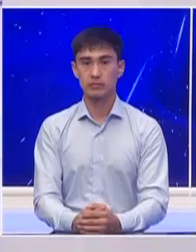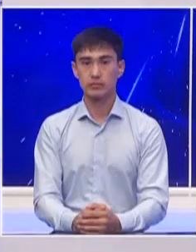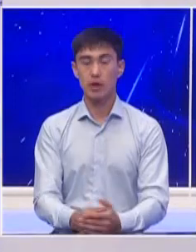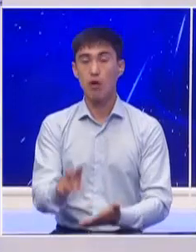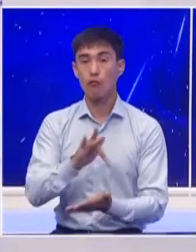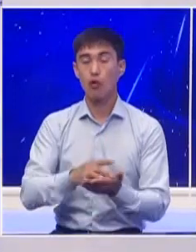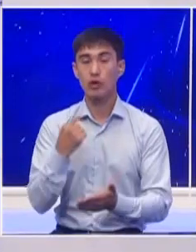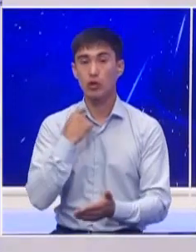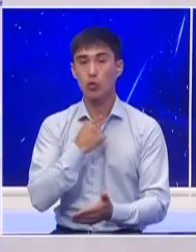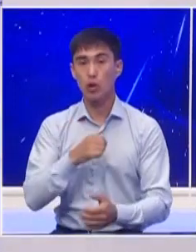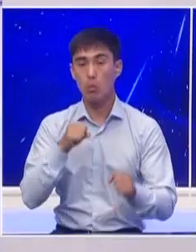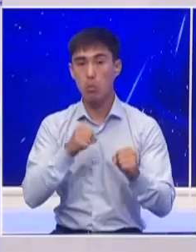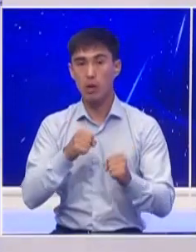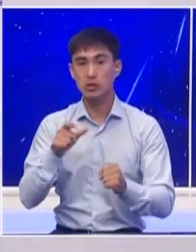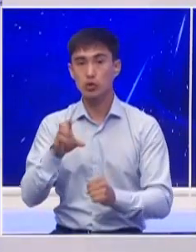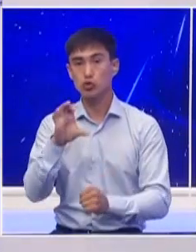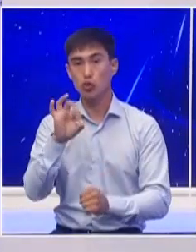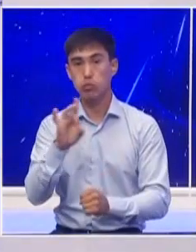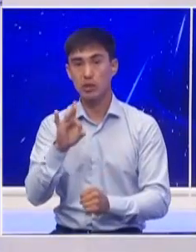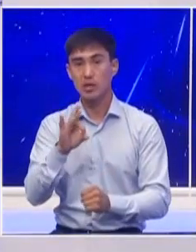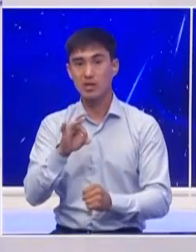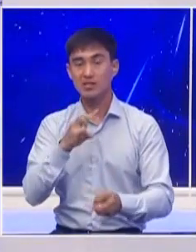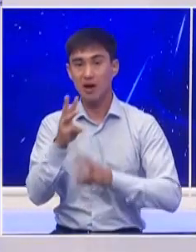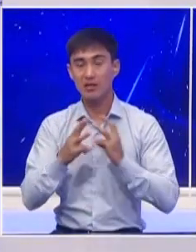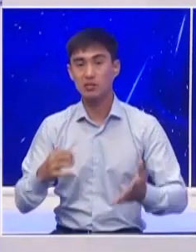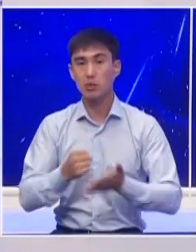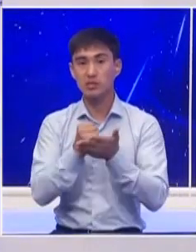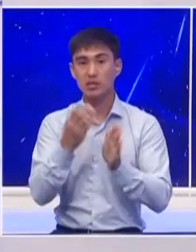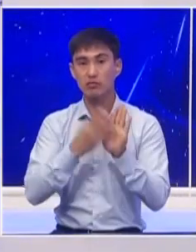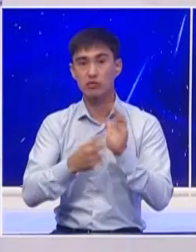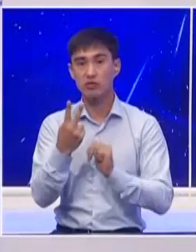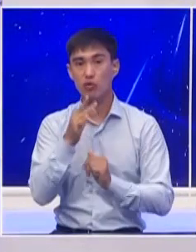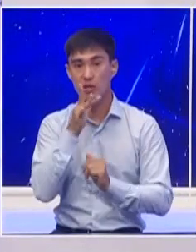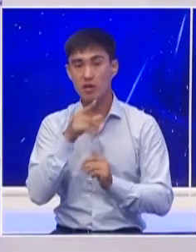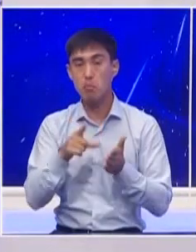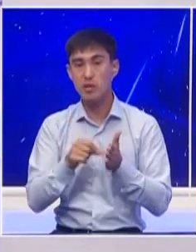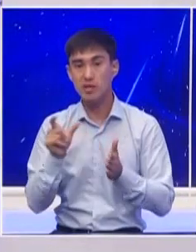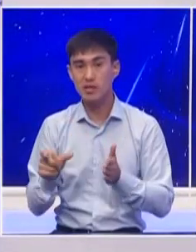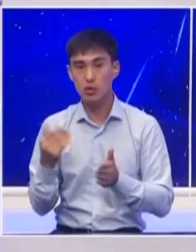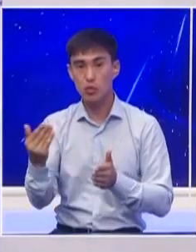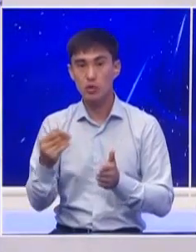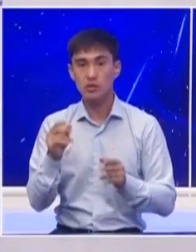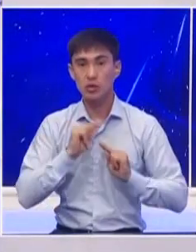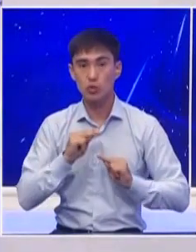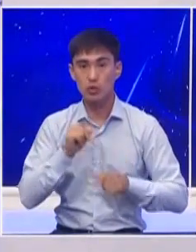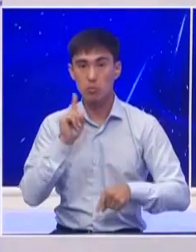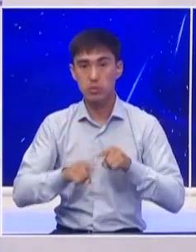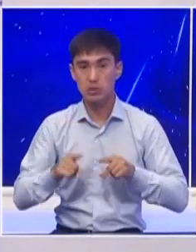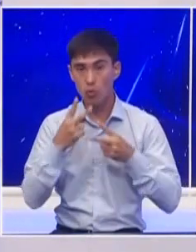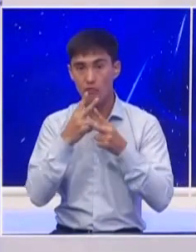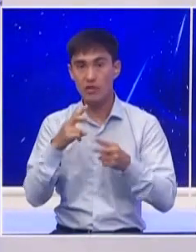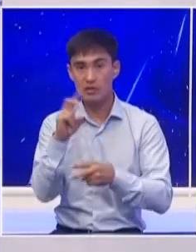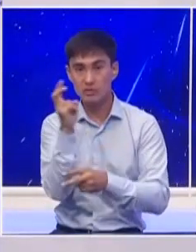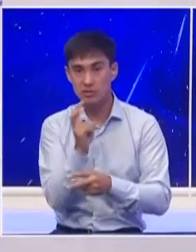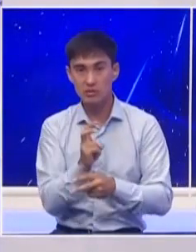В городе Талдыкурган бойцы СОБРа из огня спасли 92-летнюю пенсионерку. Сотрудники отряда быстрого реагирования, увидев дым